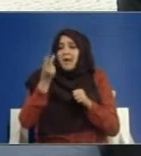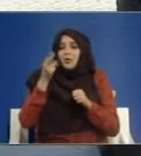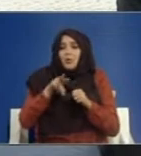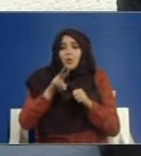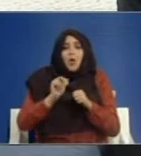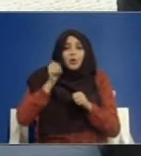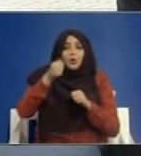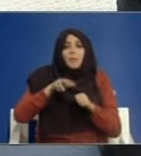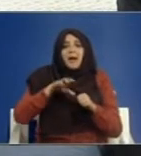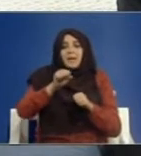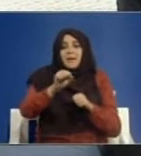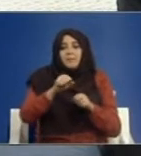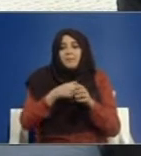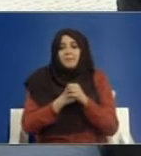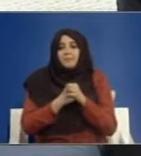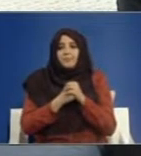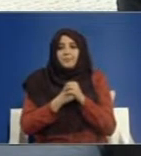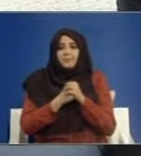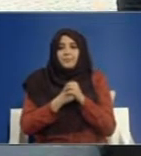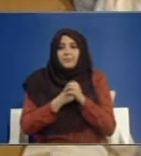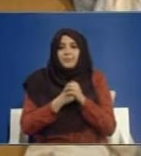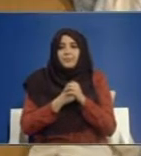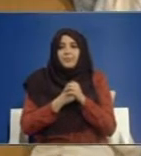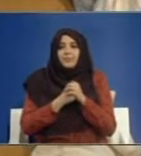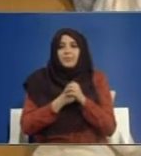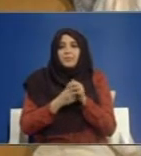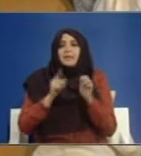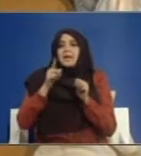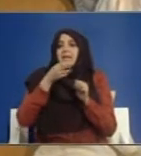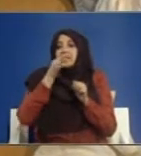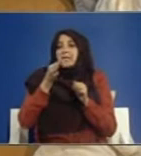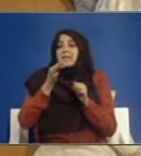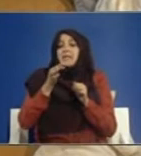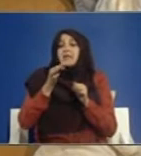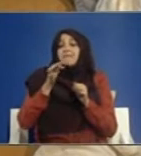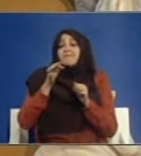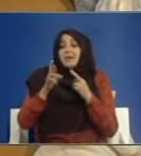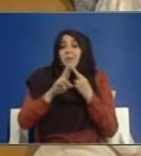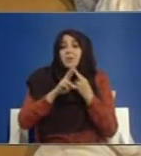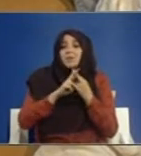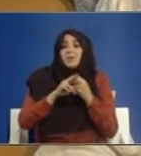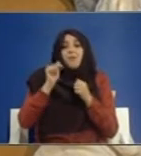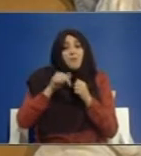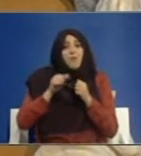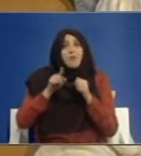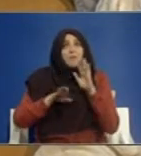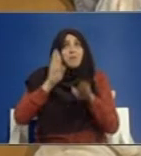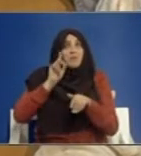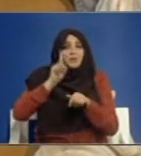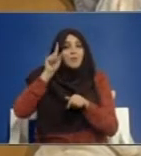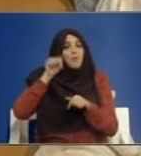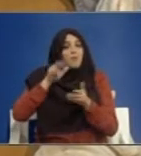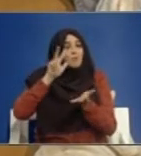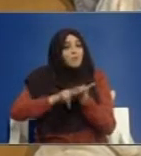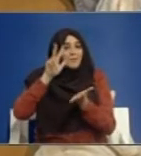ام لا؟ لا، الانسان ما دام قد نذر نذرا فينبغي له ان يفي بالنذر على